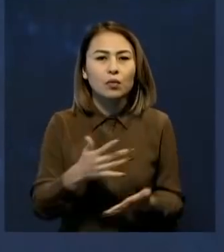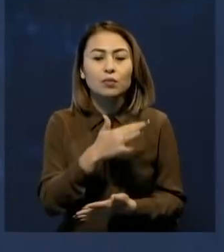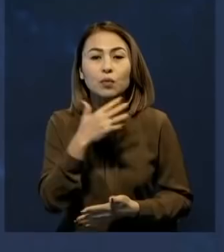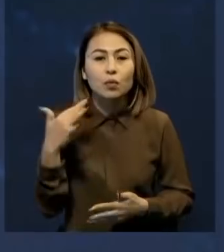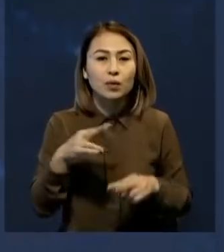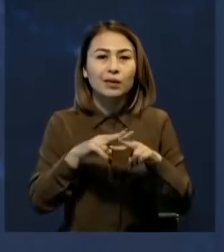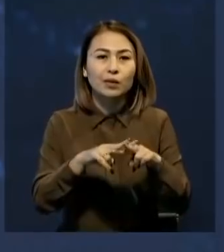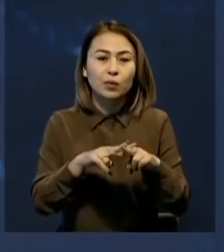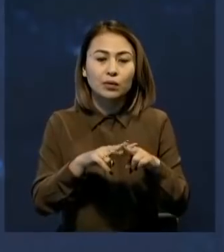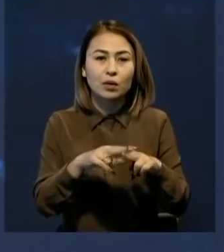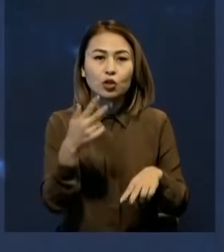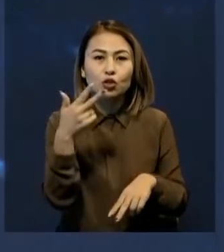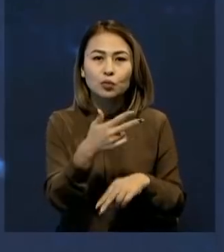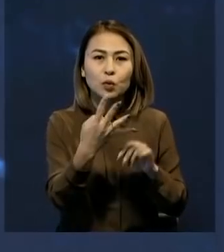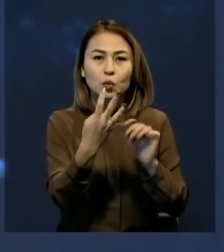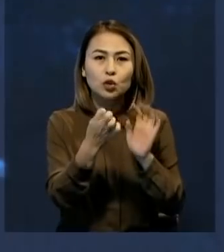Олар Елорда